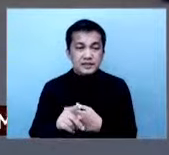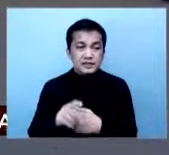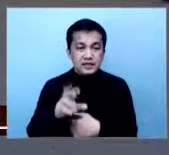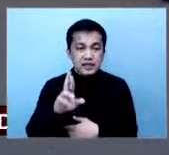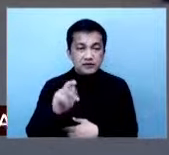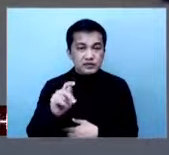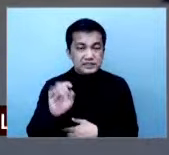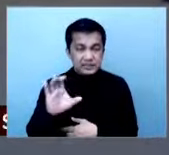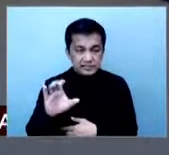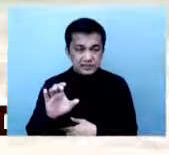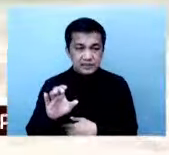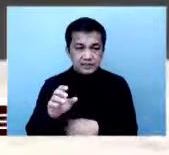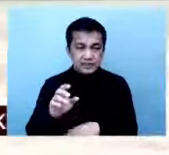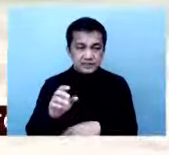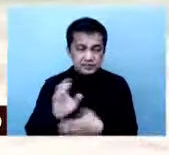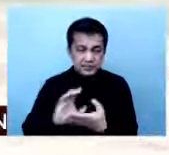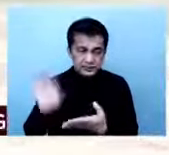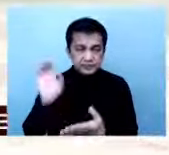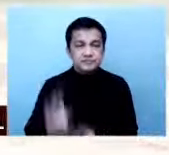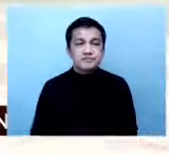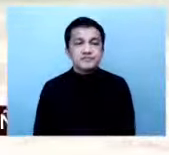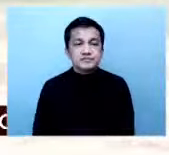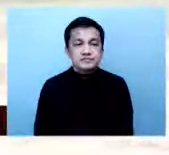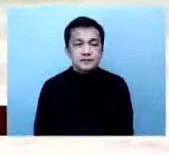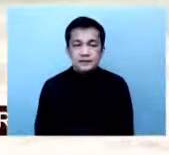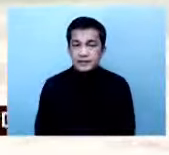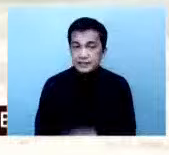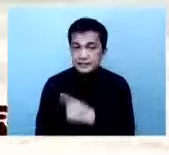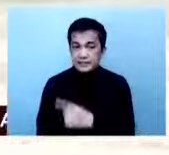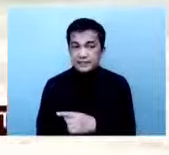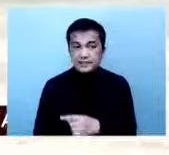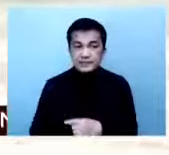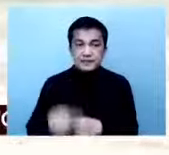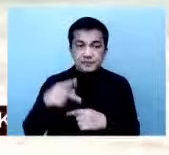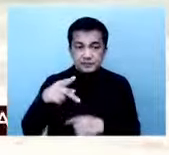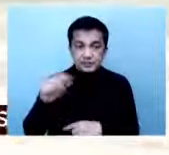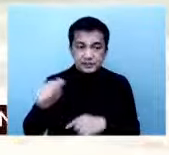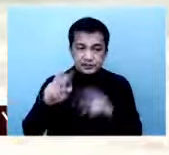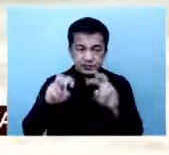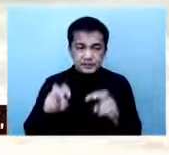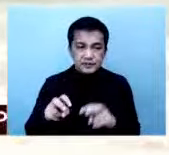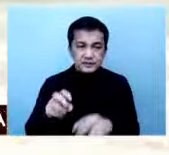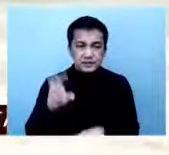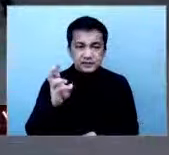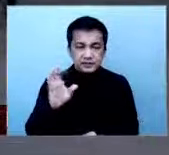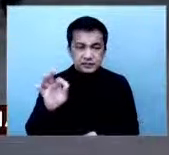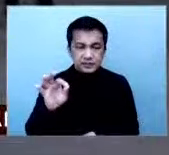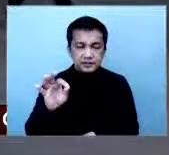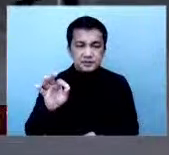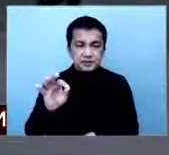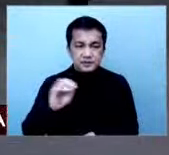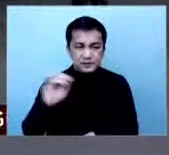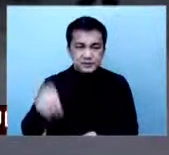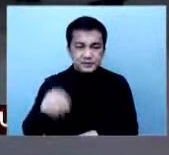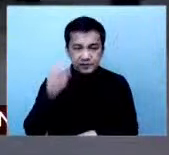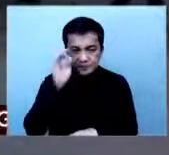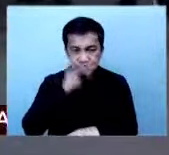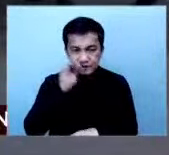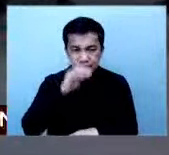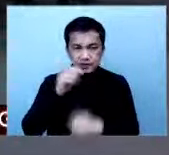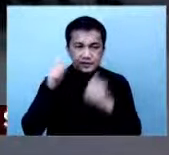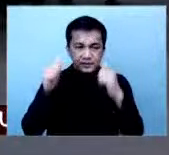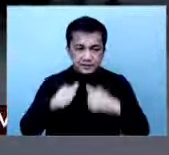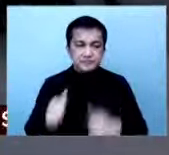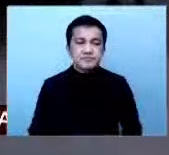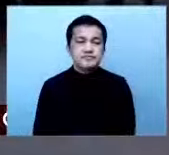rotc sa kolehyo pero sa inilabas na Pulse Asia survey 69% ng mga Pilipino ang pabor